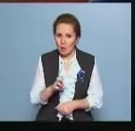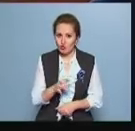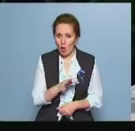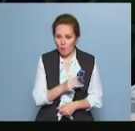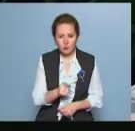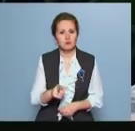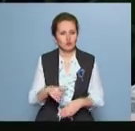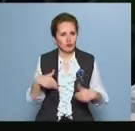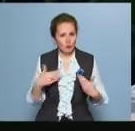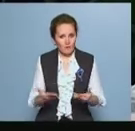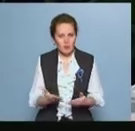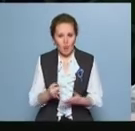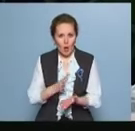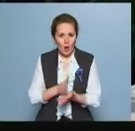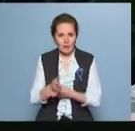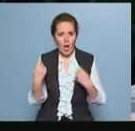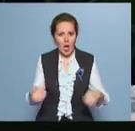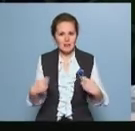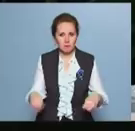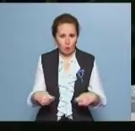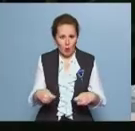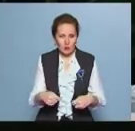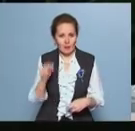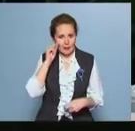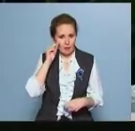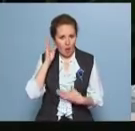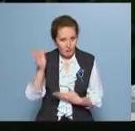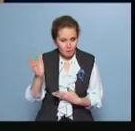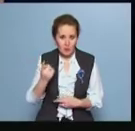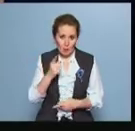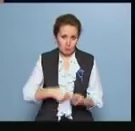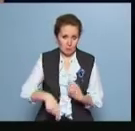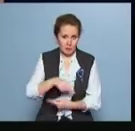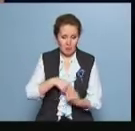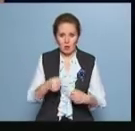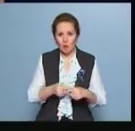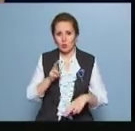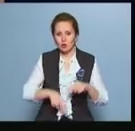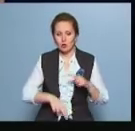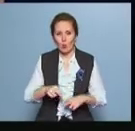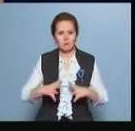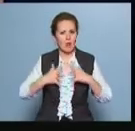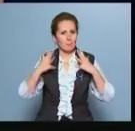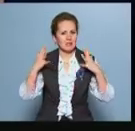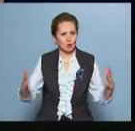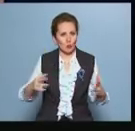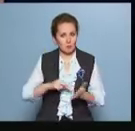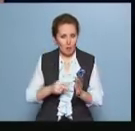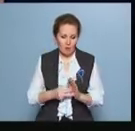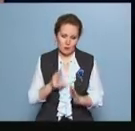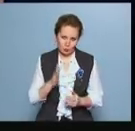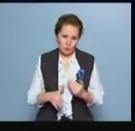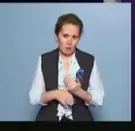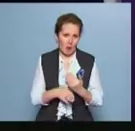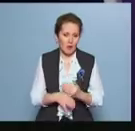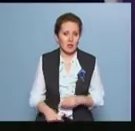на внутренний рынок, но и на экспорт. В первую очередь Китай. Таким предпринимателям, которые строят амбициозные планы, будет помогать и